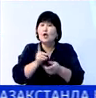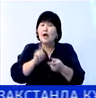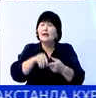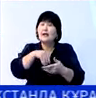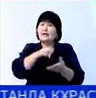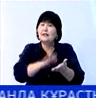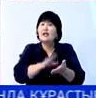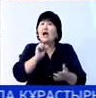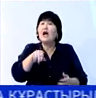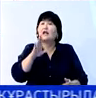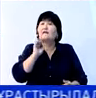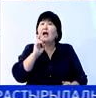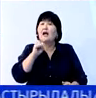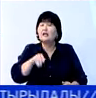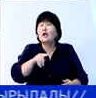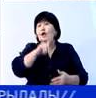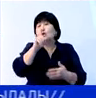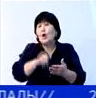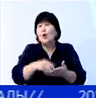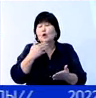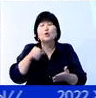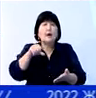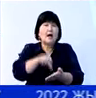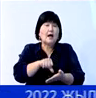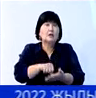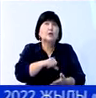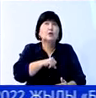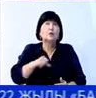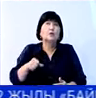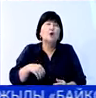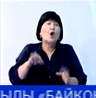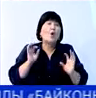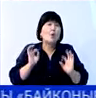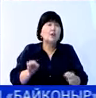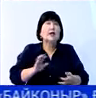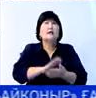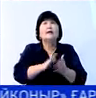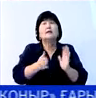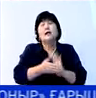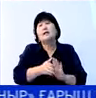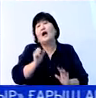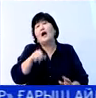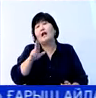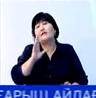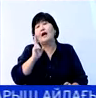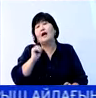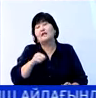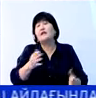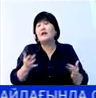тіркелген адвокаттарға сауал жіберіп, қатыстыр өздеріне оңтайлы жағдайда адвокаттарды